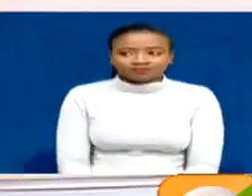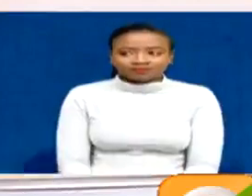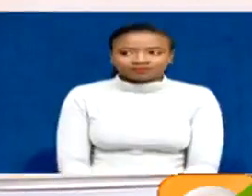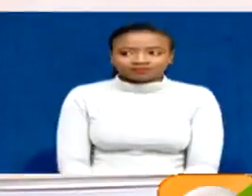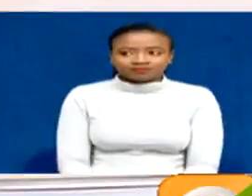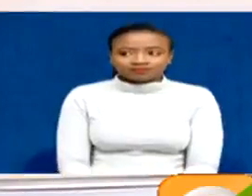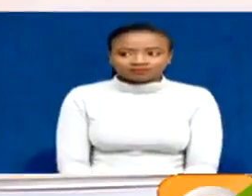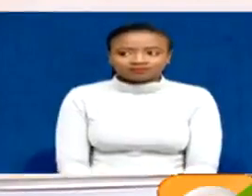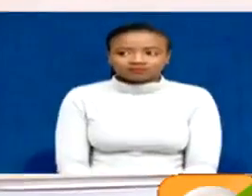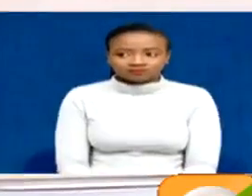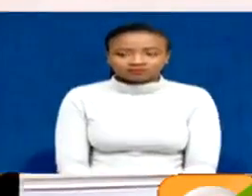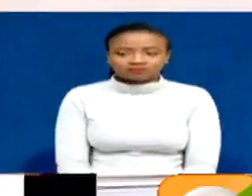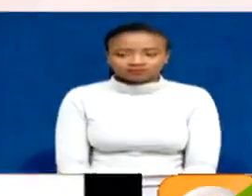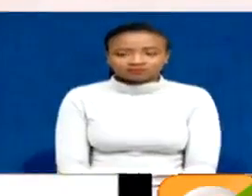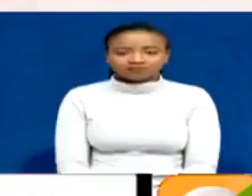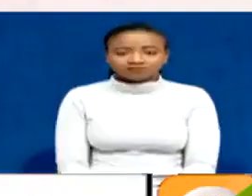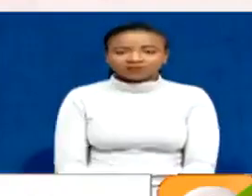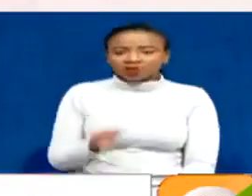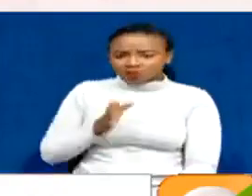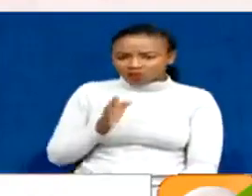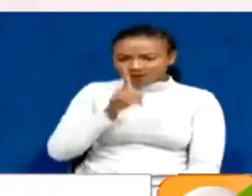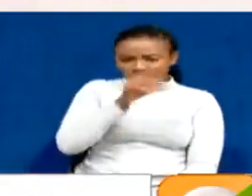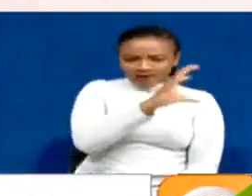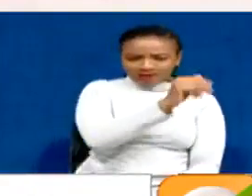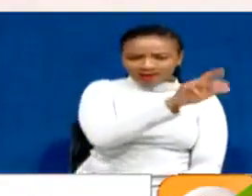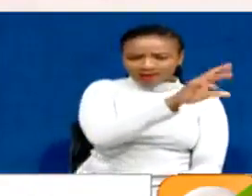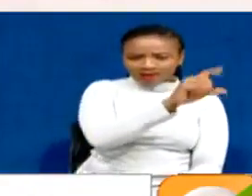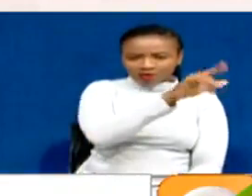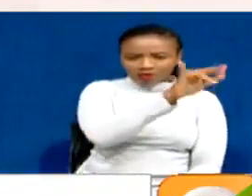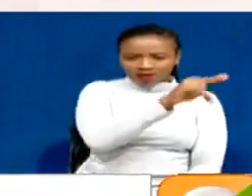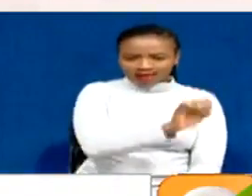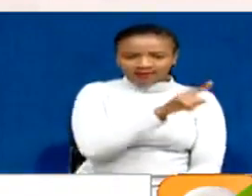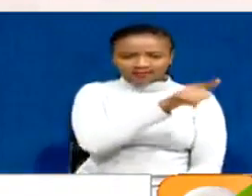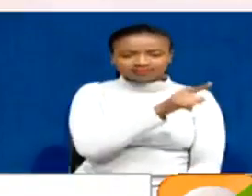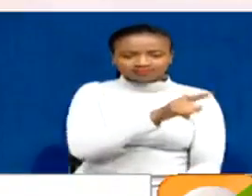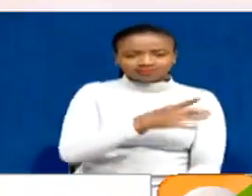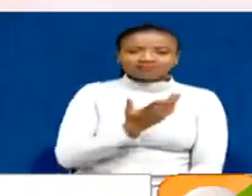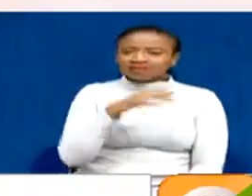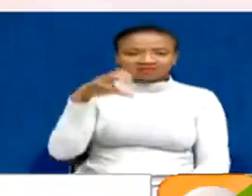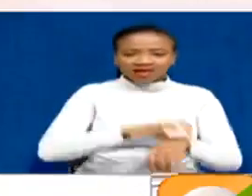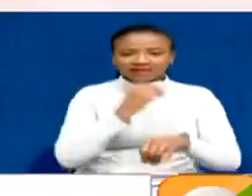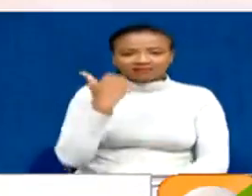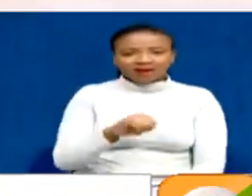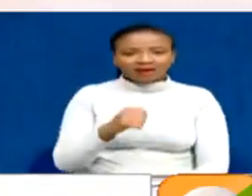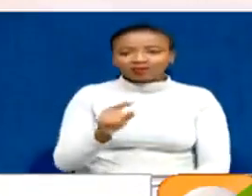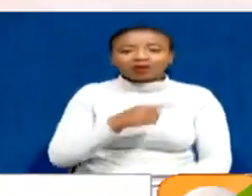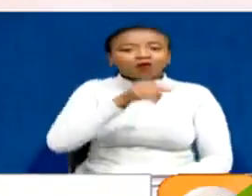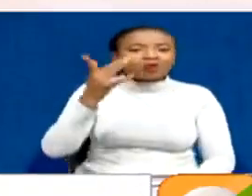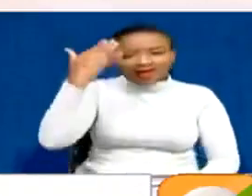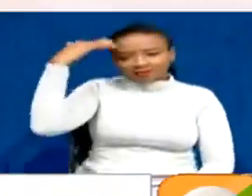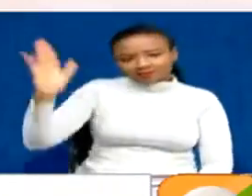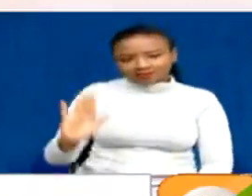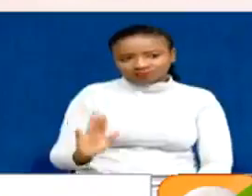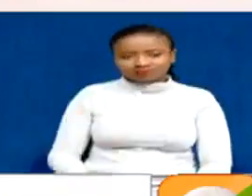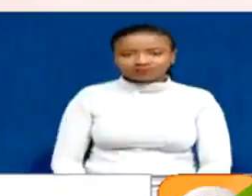Juma moja baada ya msako wa kumtafuta Caroline Kangogo, afisa wa polisi aliyetoroka kuanza rasmi, mshukiwa huyo bado hajakamatwa wala kubainika mahali